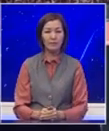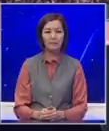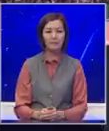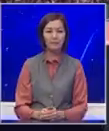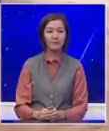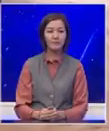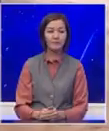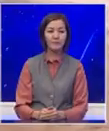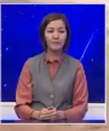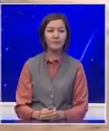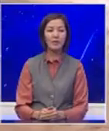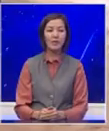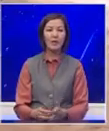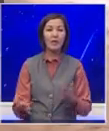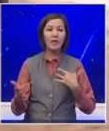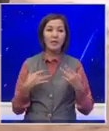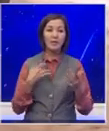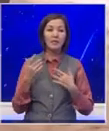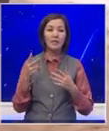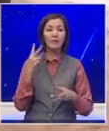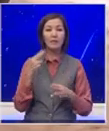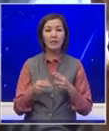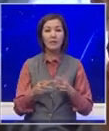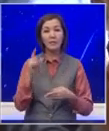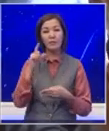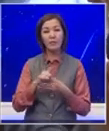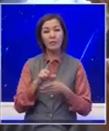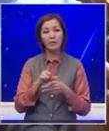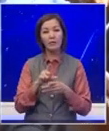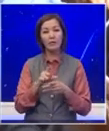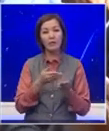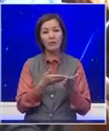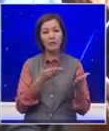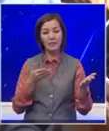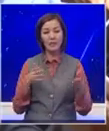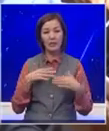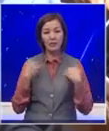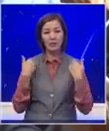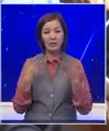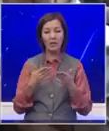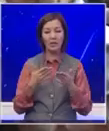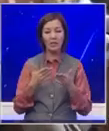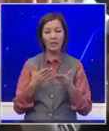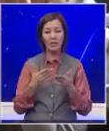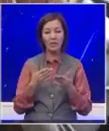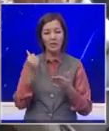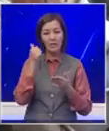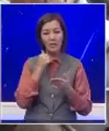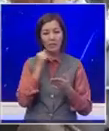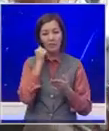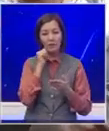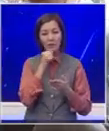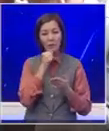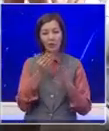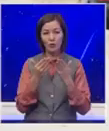аманшылықта жүре берсін. Концерттен соң ауыл қарттарына мешіттің хатымханасында дастархан жайылды. Алдымен өмірден өткен қарттарды еске алып,